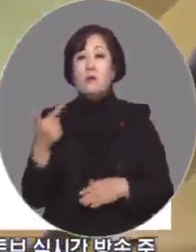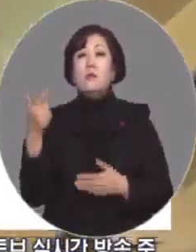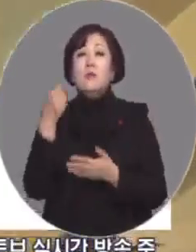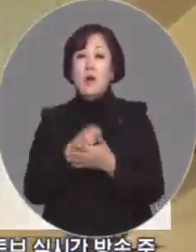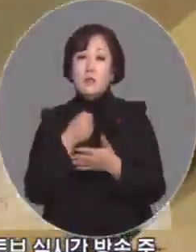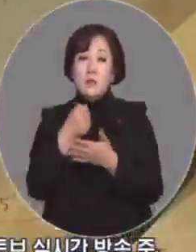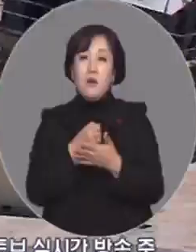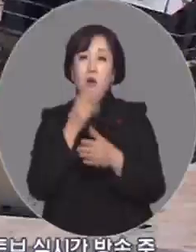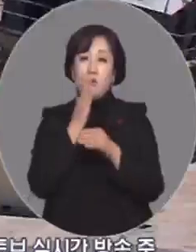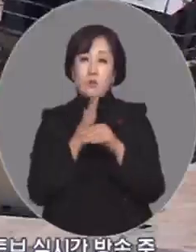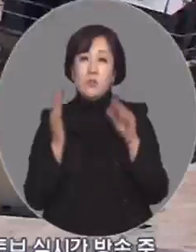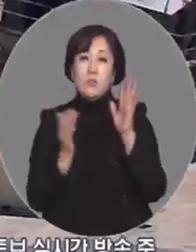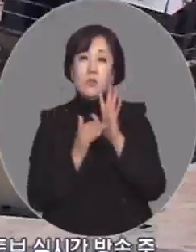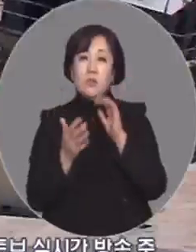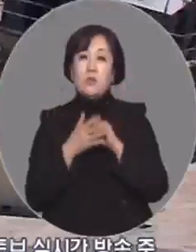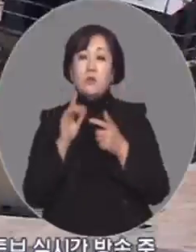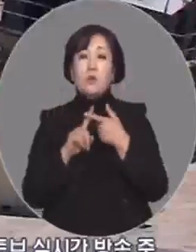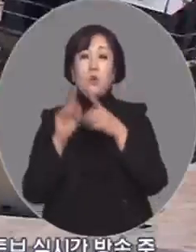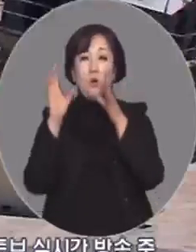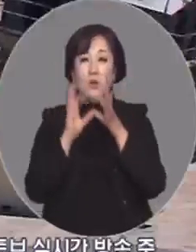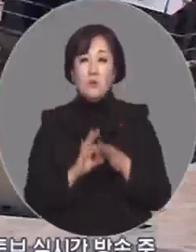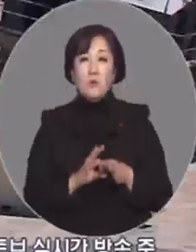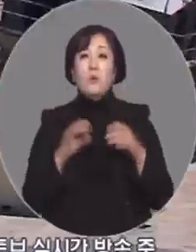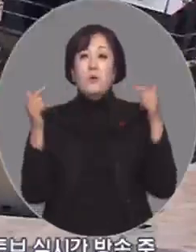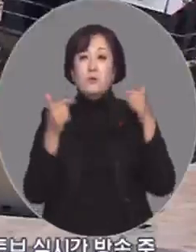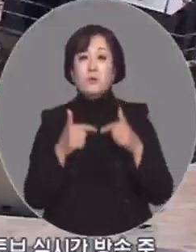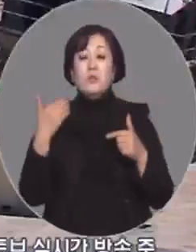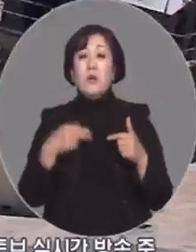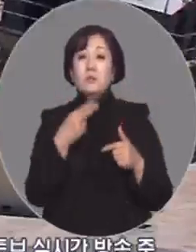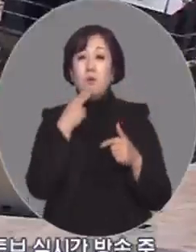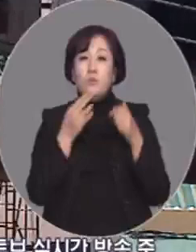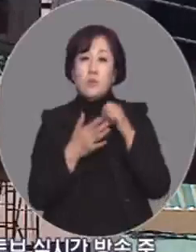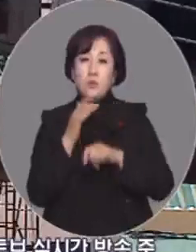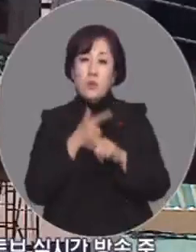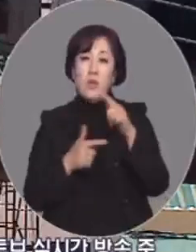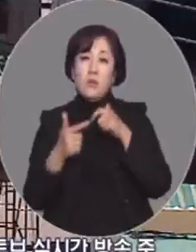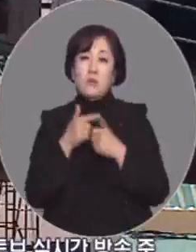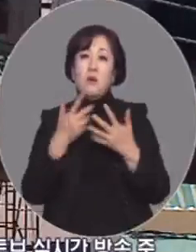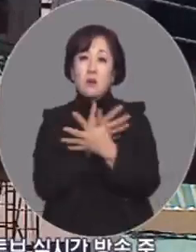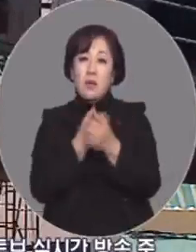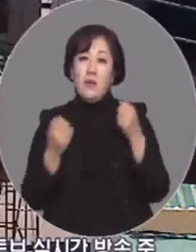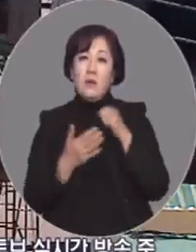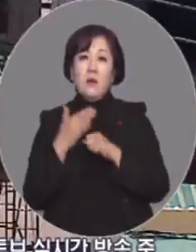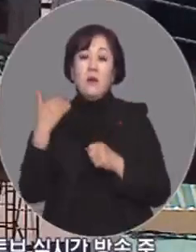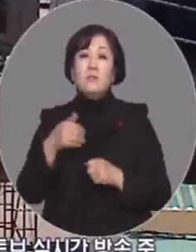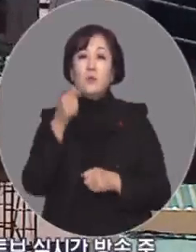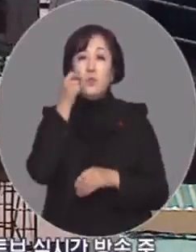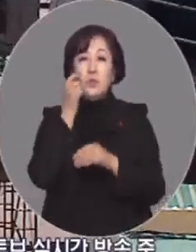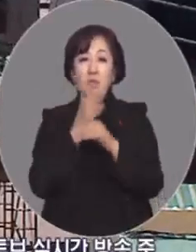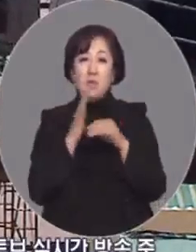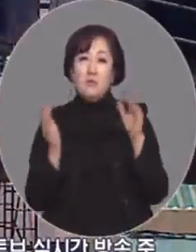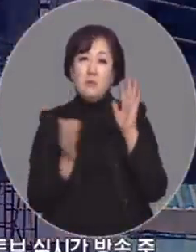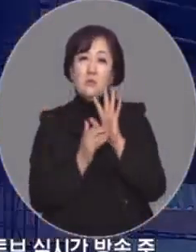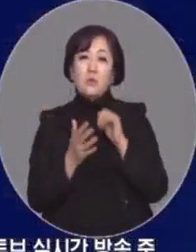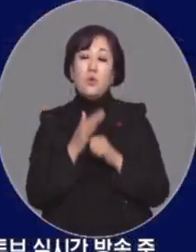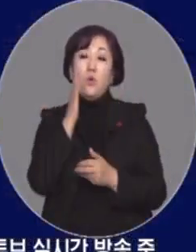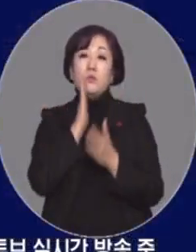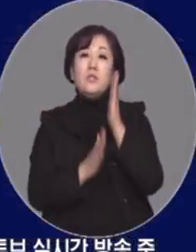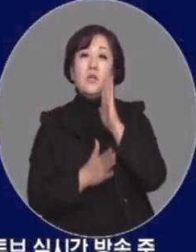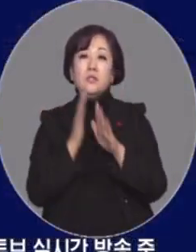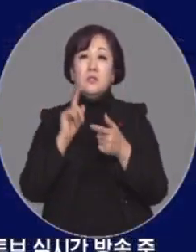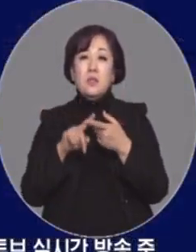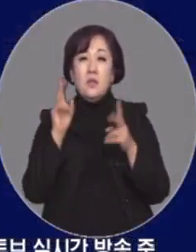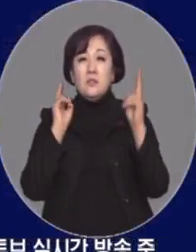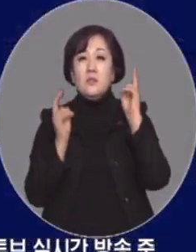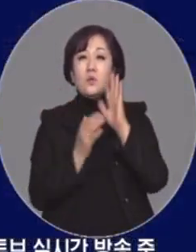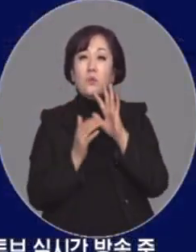예상됩니다. 코로나 사태가 종식되지 않는 한 수주 가뭄은 상당 기간 이어질 전망입니다. 울산 지역